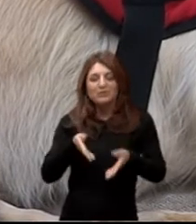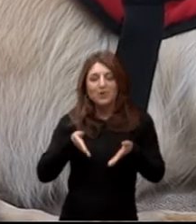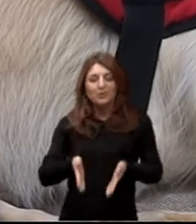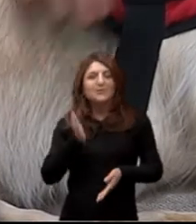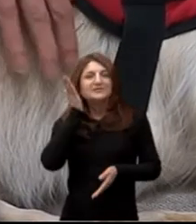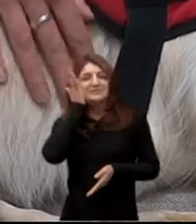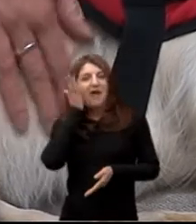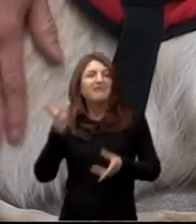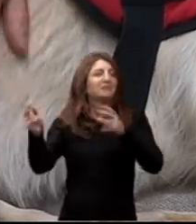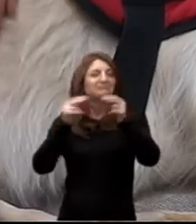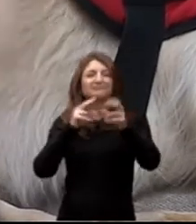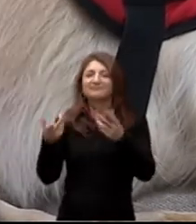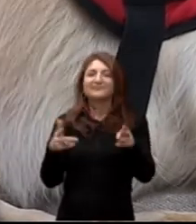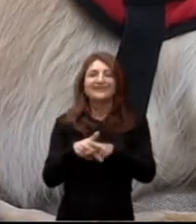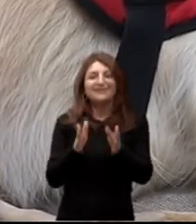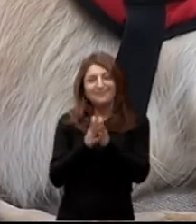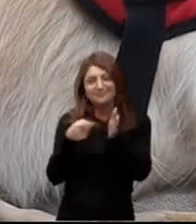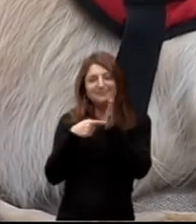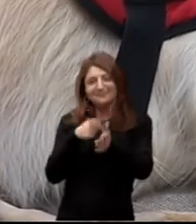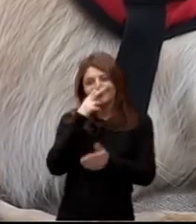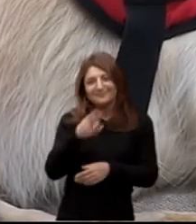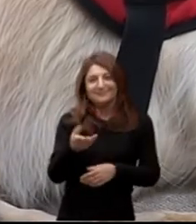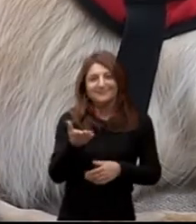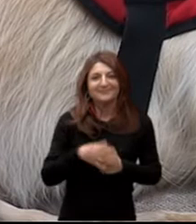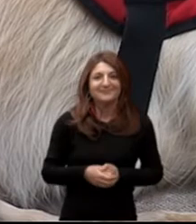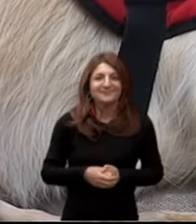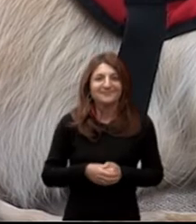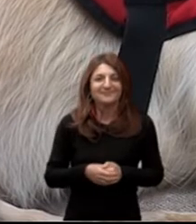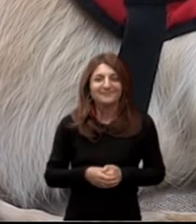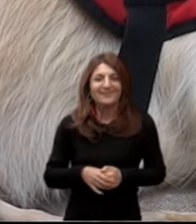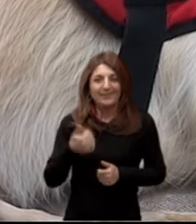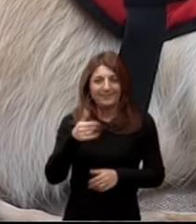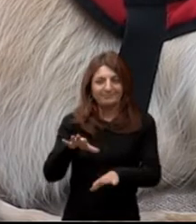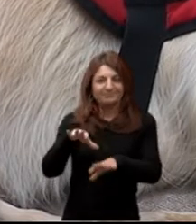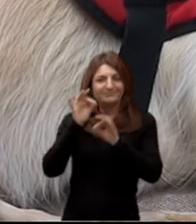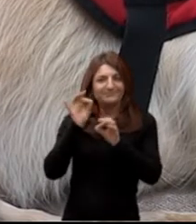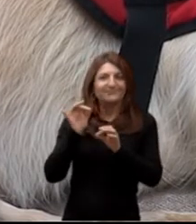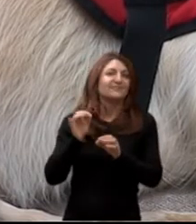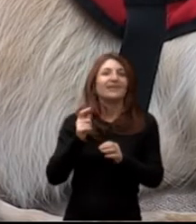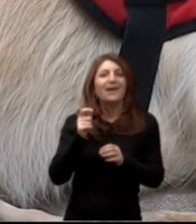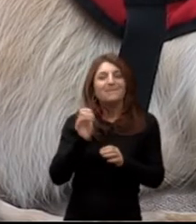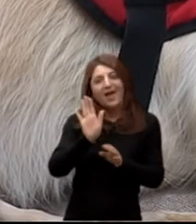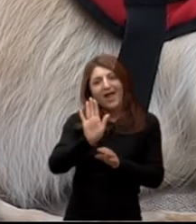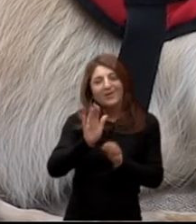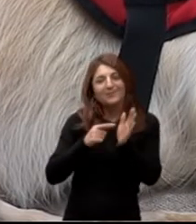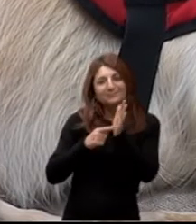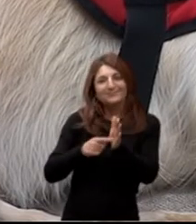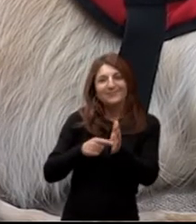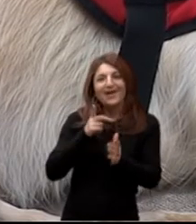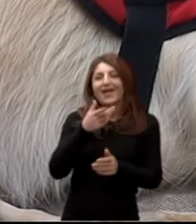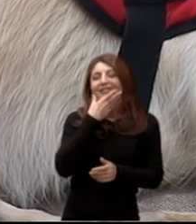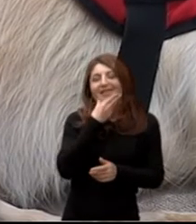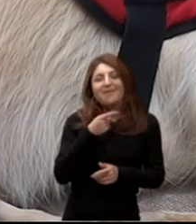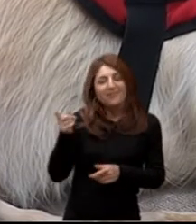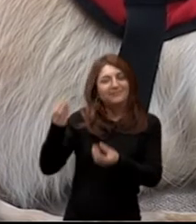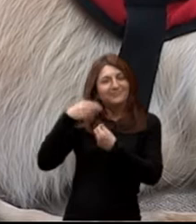ovoj našoj priči. Da, evo, dobra, samo da nam ga pokaže. Da, znači odabir prvo uzgojnog materijala. Neka nam ga malo drži u režiji, zaista dok